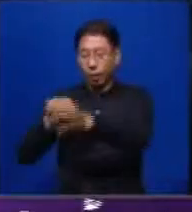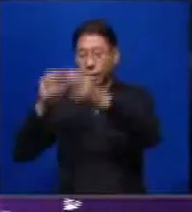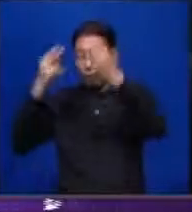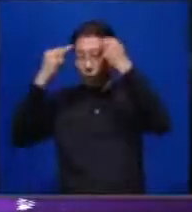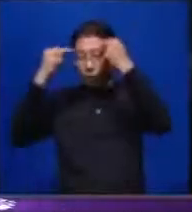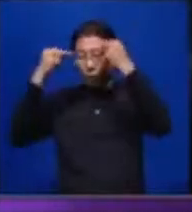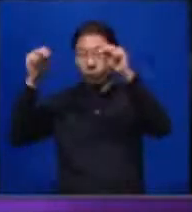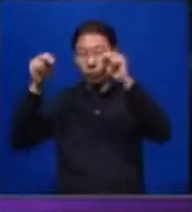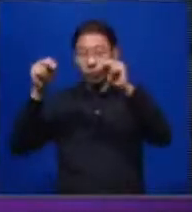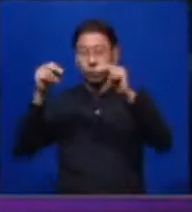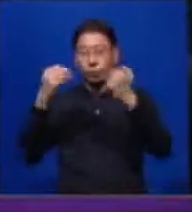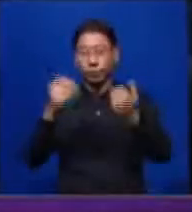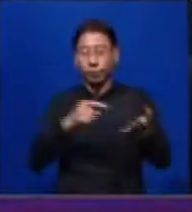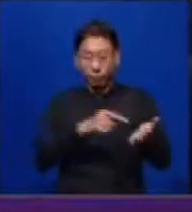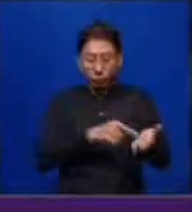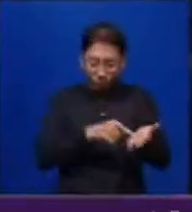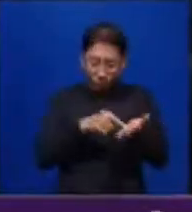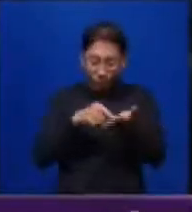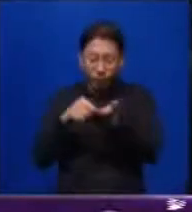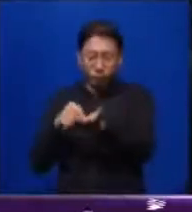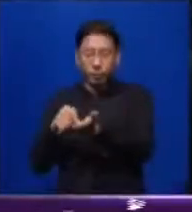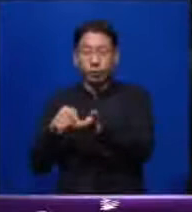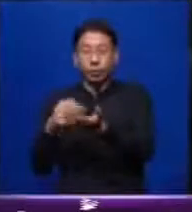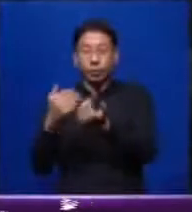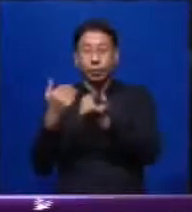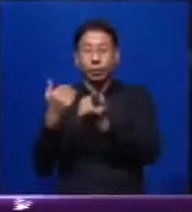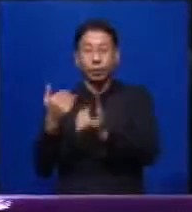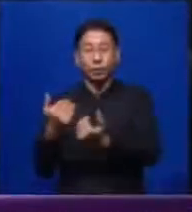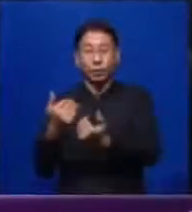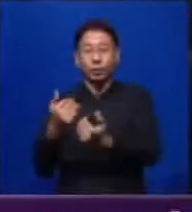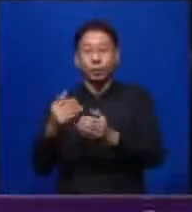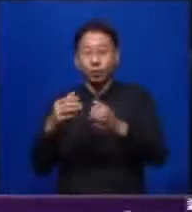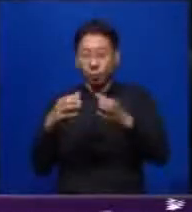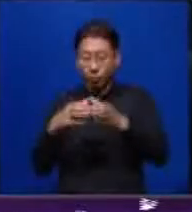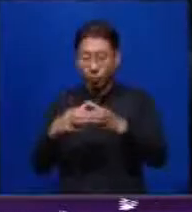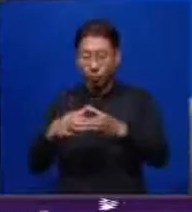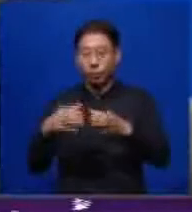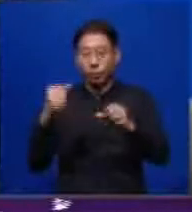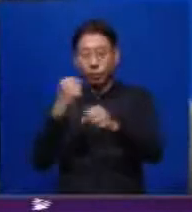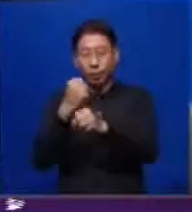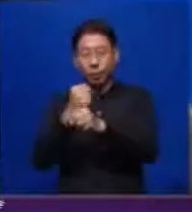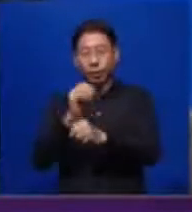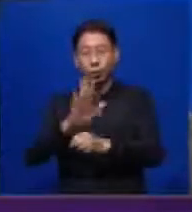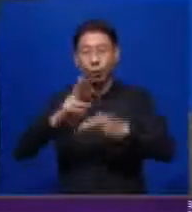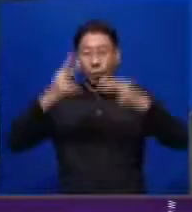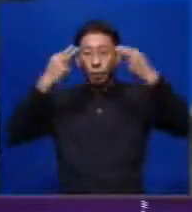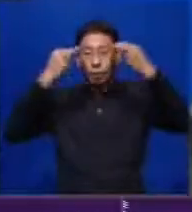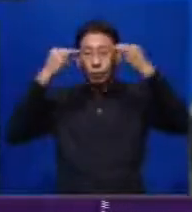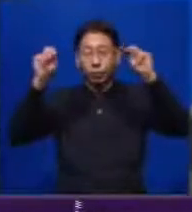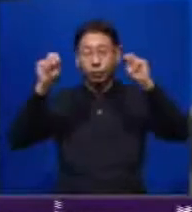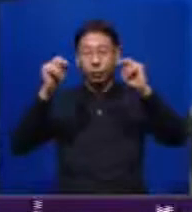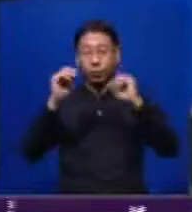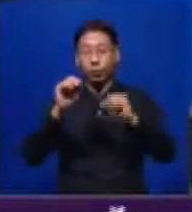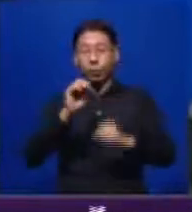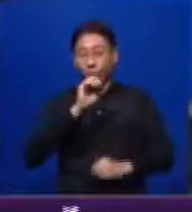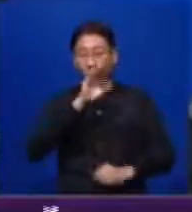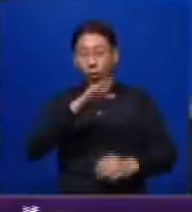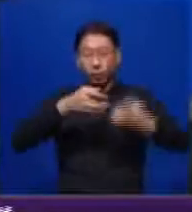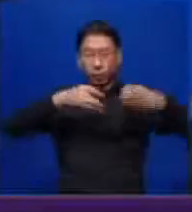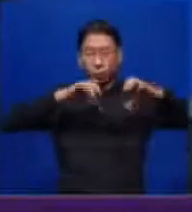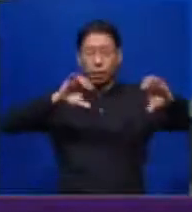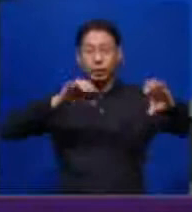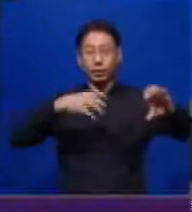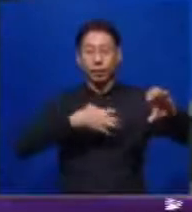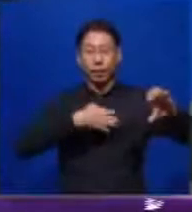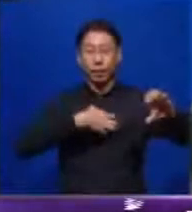รัฐมนตรีผ่านนายวิมพ์รุ่งวัฒนจินดาคณะทำงานของนายกรัฐมนตรีโดยเรียกร้องให้รัฐบาลเร่งนำร่าง